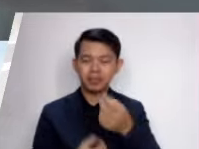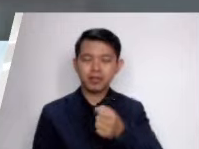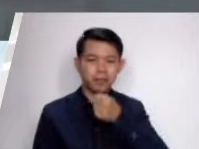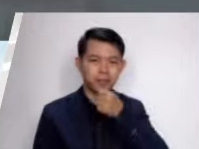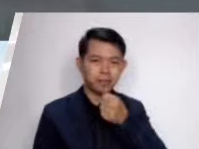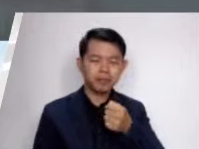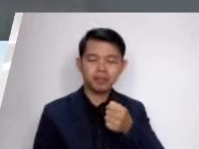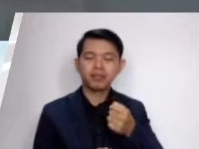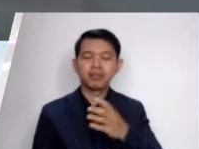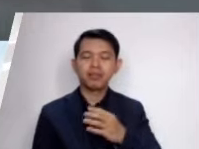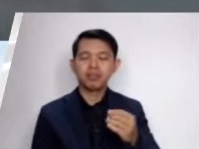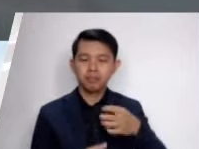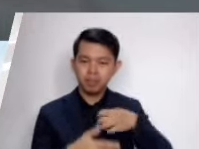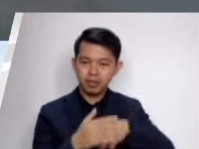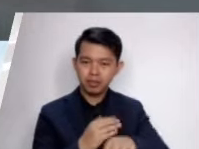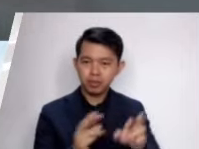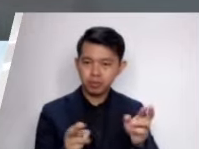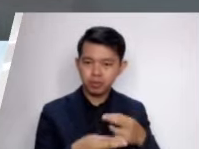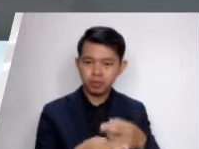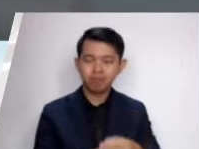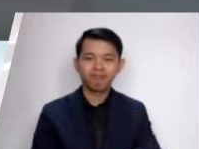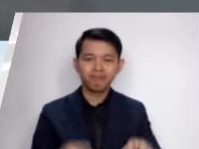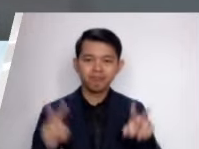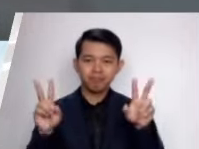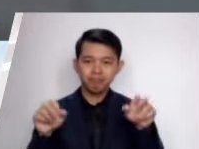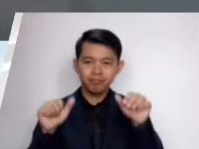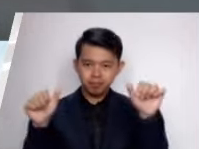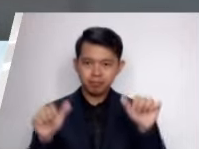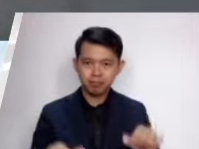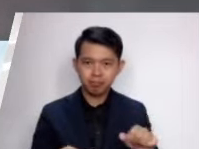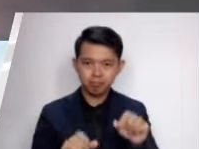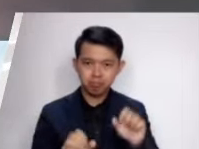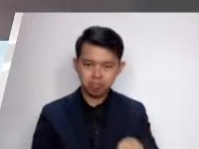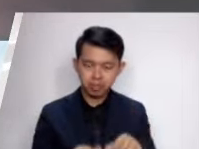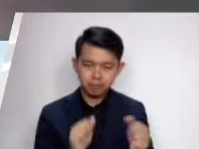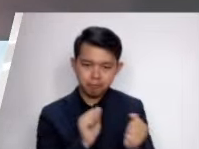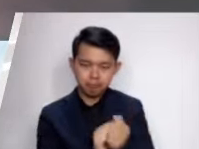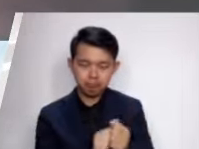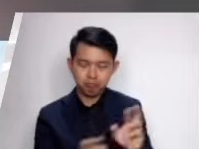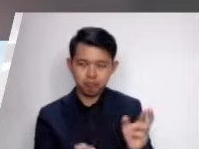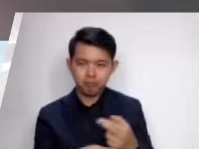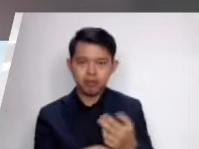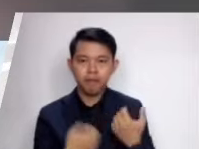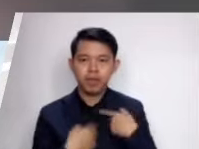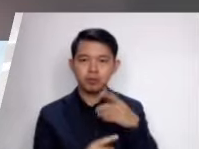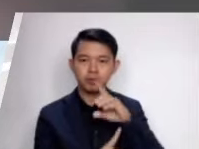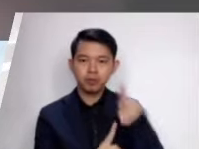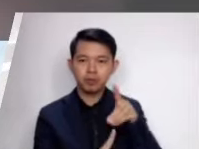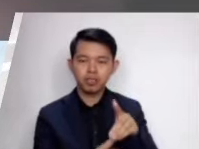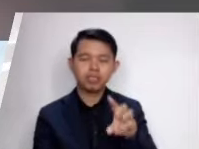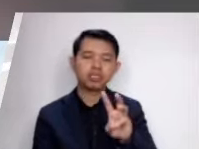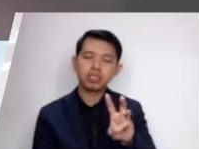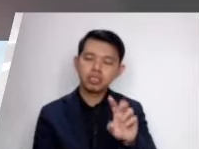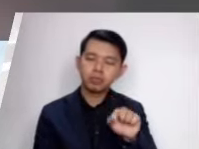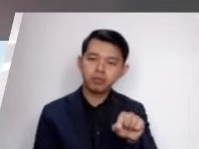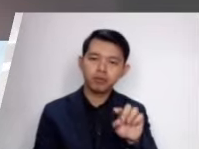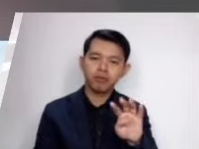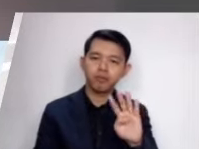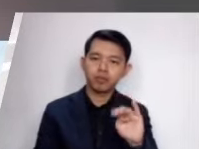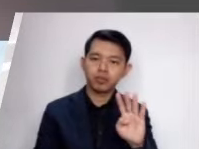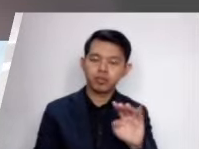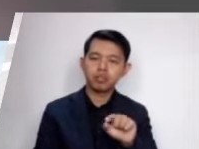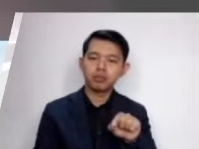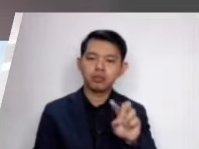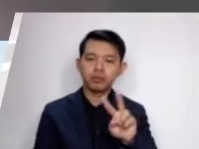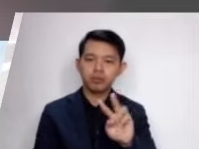kwarto. Ang caption, "Can you read the room?" May nakalagay din na date na 6/14/24. Sa isa pang post, makikita naman ang photo